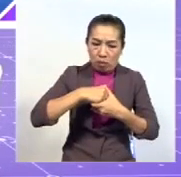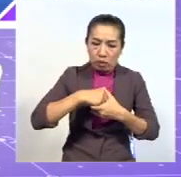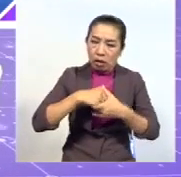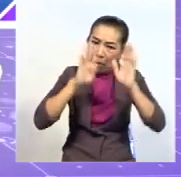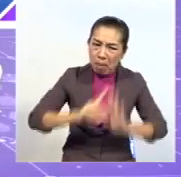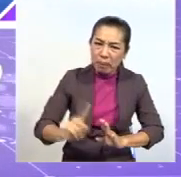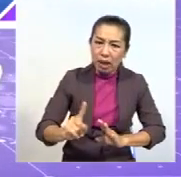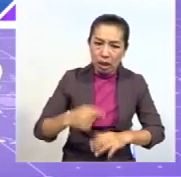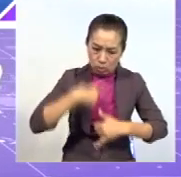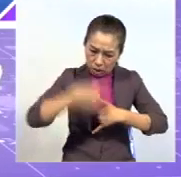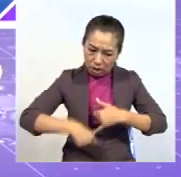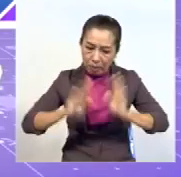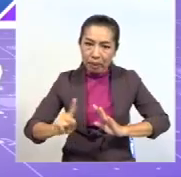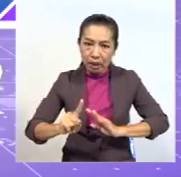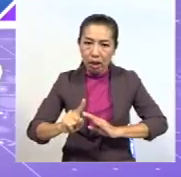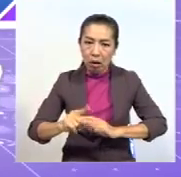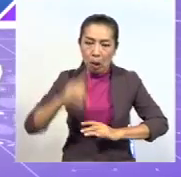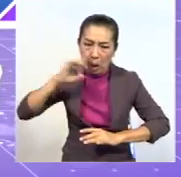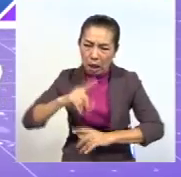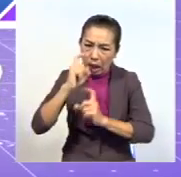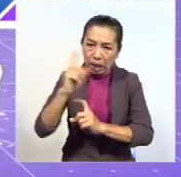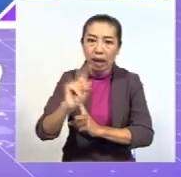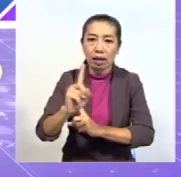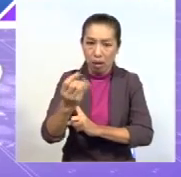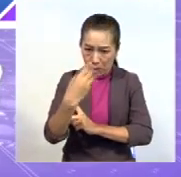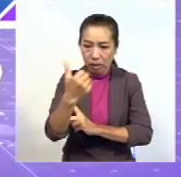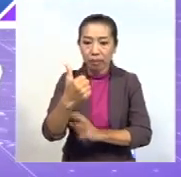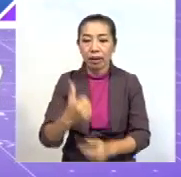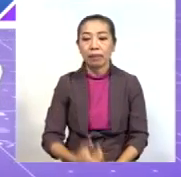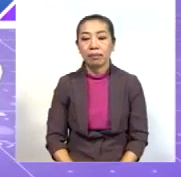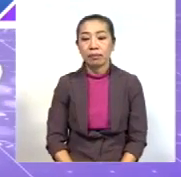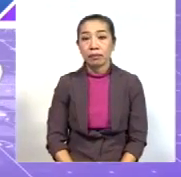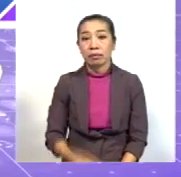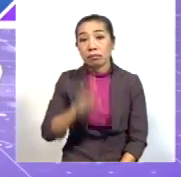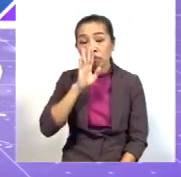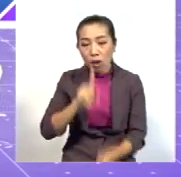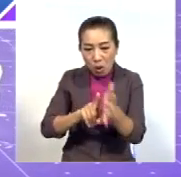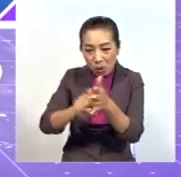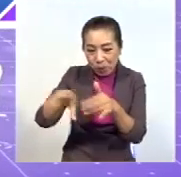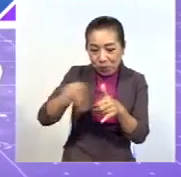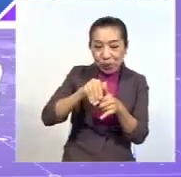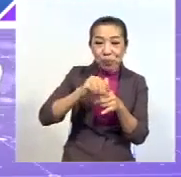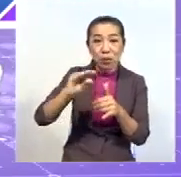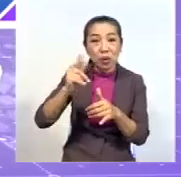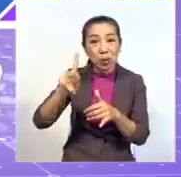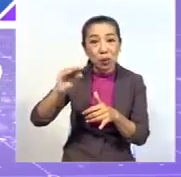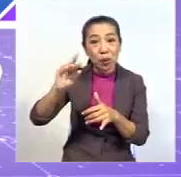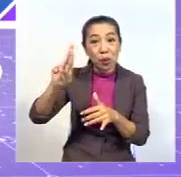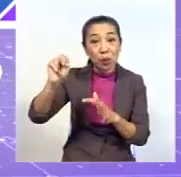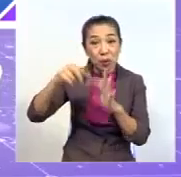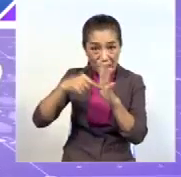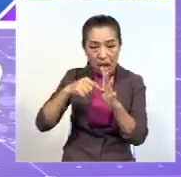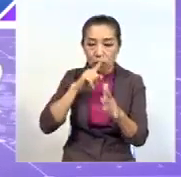แรงของโรคนี้เชื้อนี้จะเป็นอย่างไรอะค่ะ ครับอาการของตัวโรคนี้นะครับก็จะประกอบไปด้วยอาการไข้น